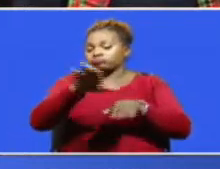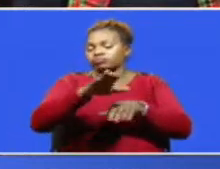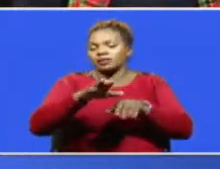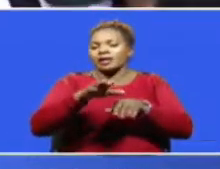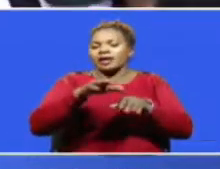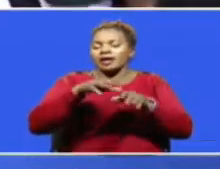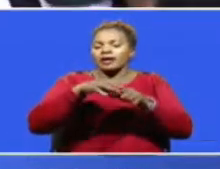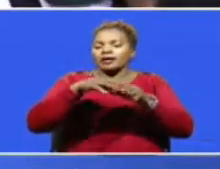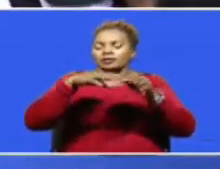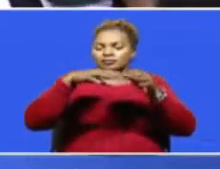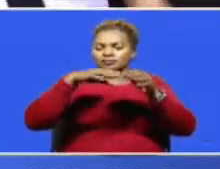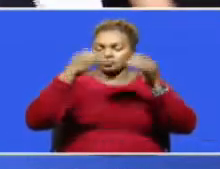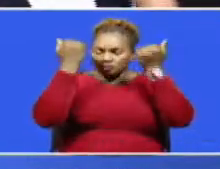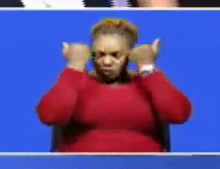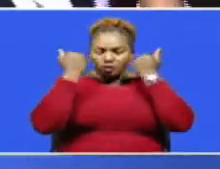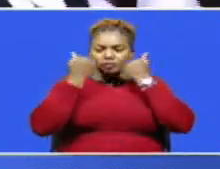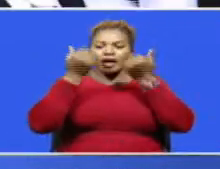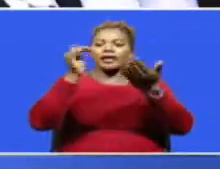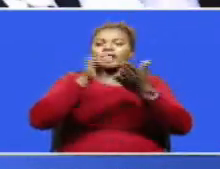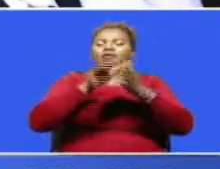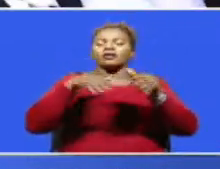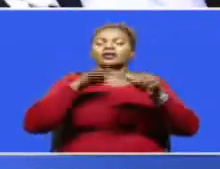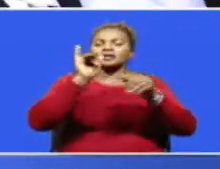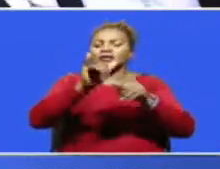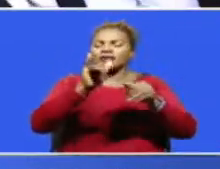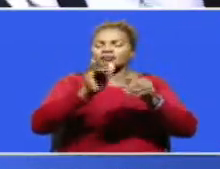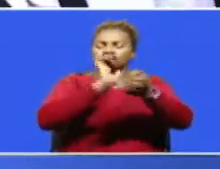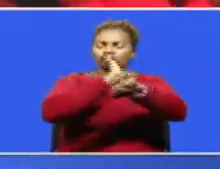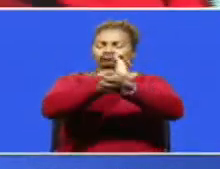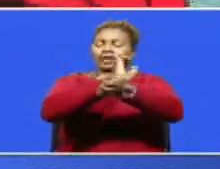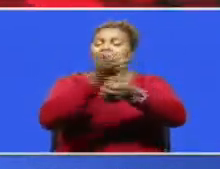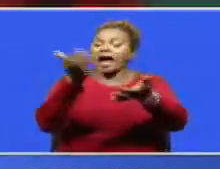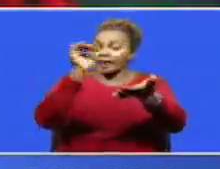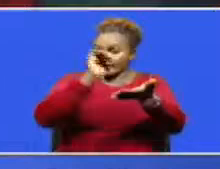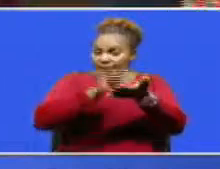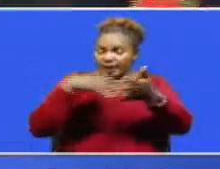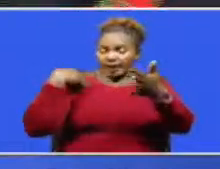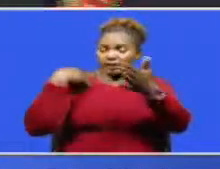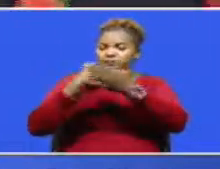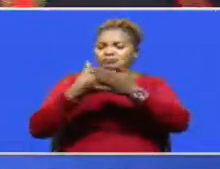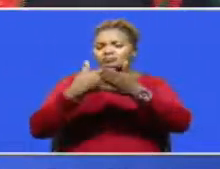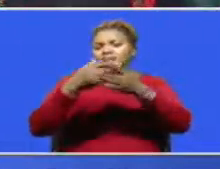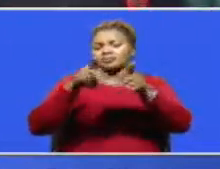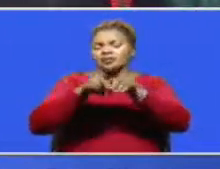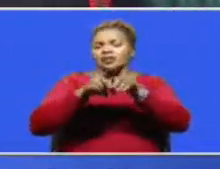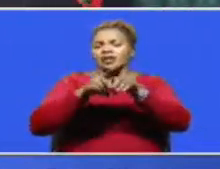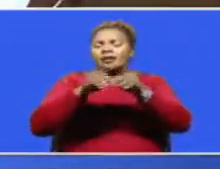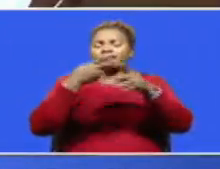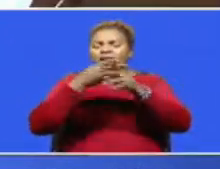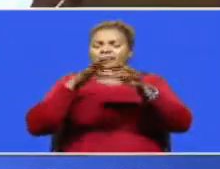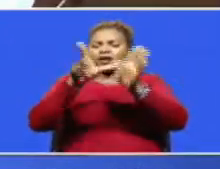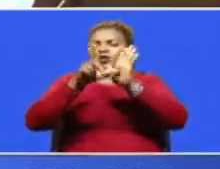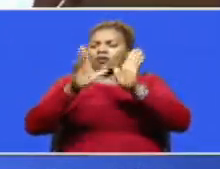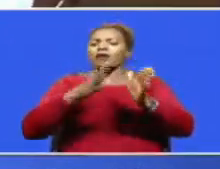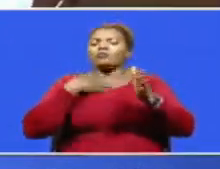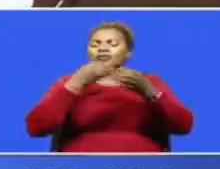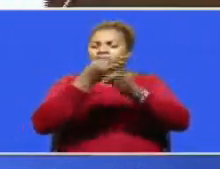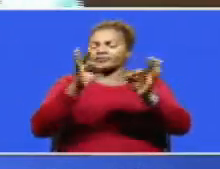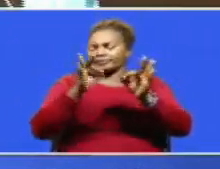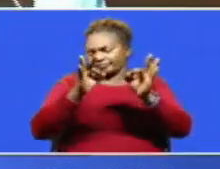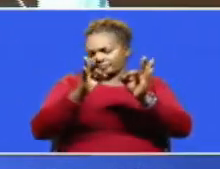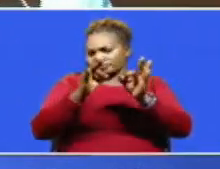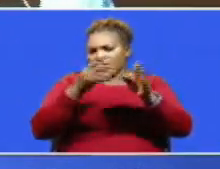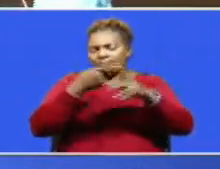mashtaka ukataka wazuiliwe rumande wakisubiri kesi kuanza, huku mawakili wao wakitaka waachiliwe kwa dhamana. Jaji